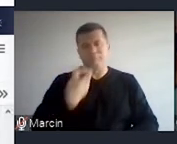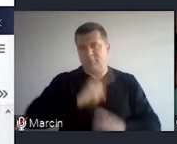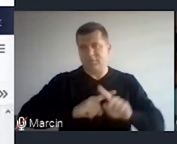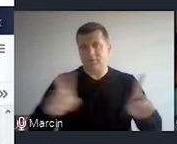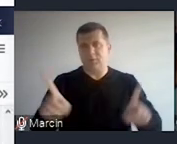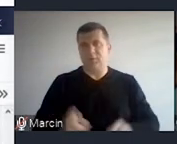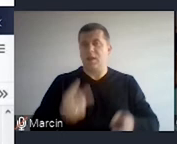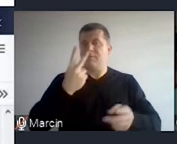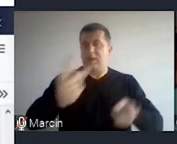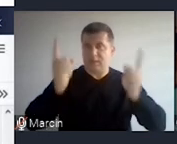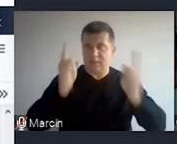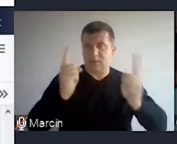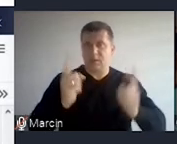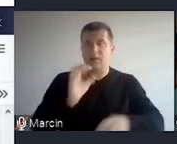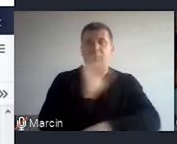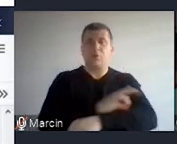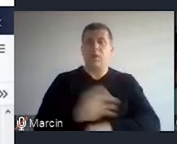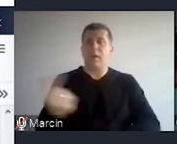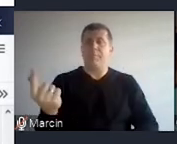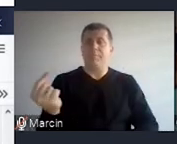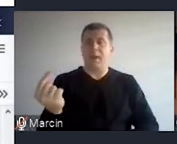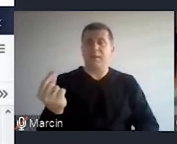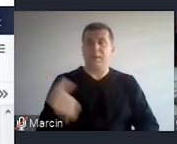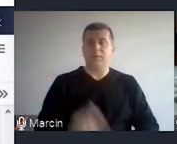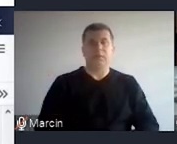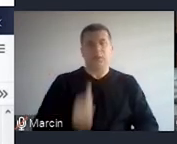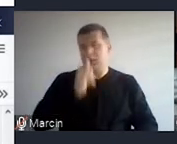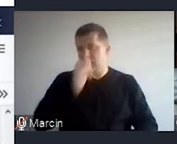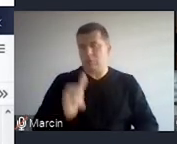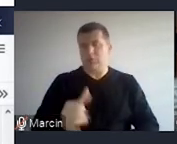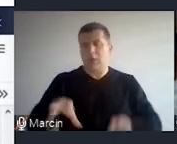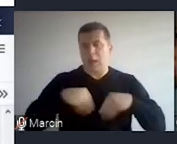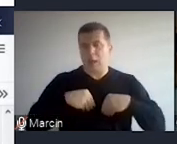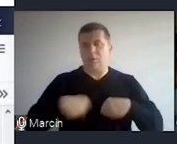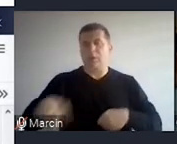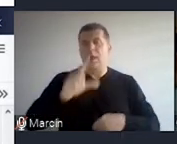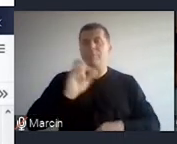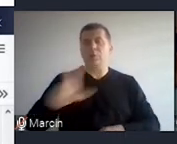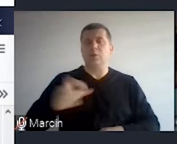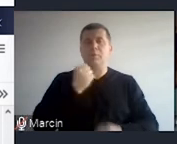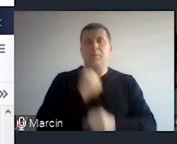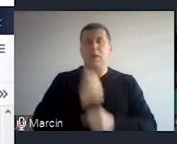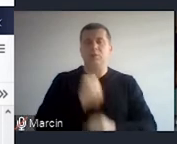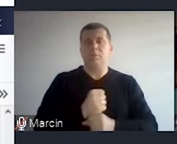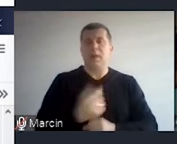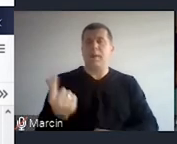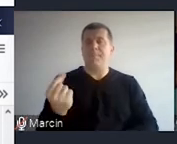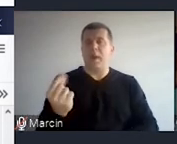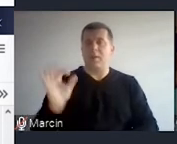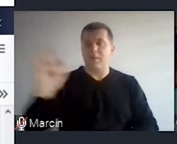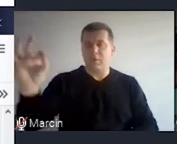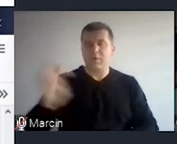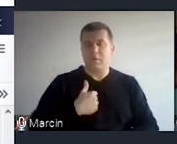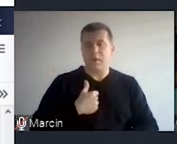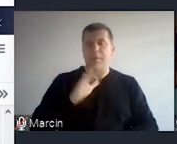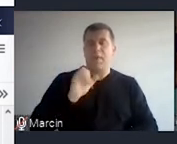Ważny zakaz. W projekcie partnerskim nie można angażować jako personelu pracowników partnera przez